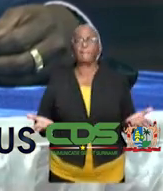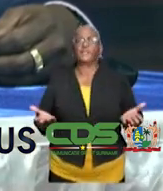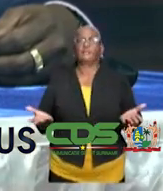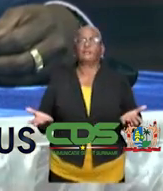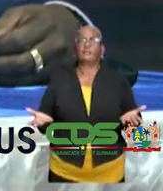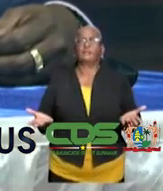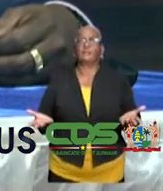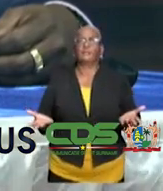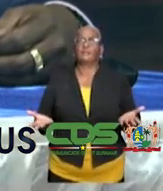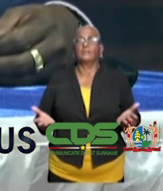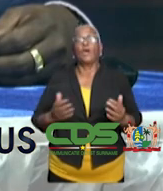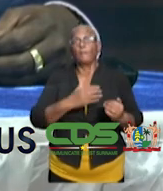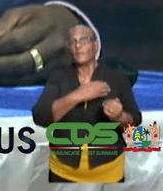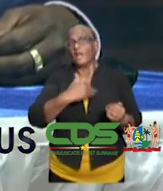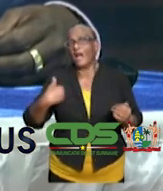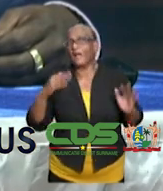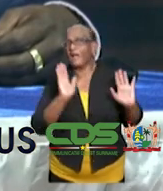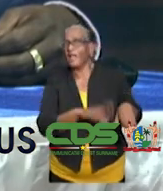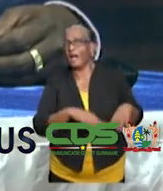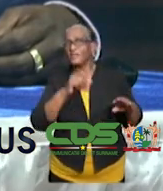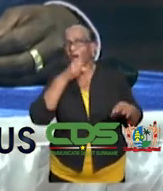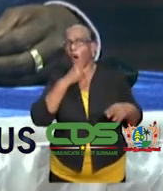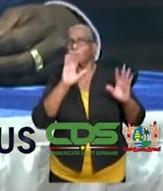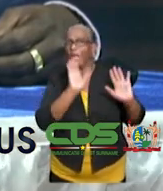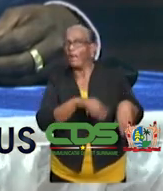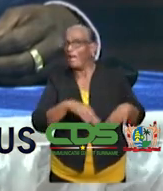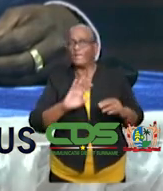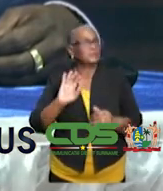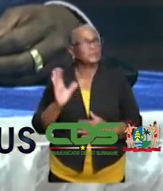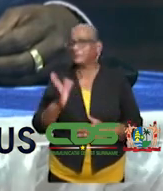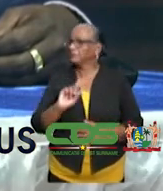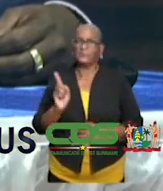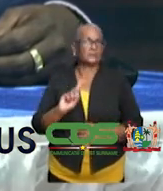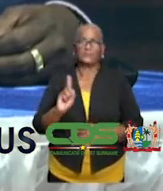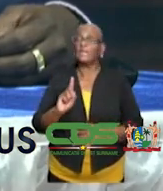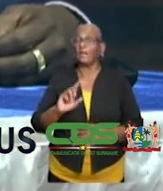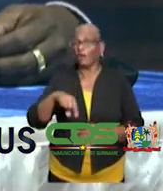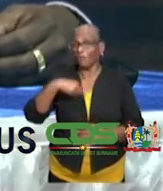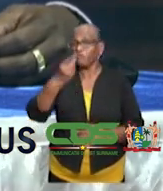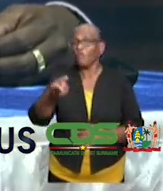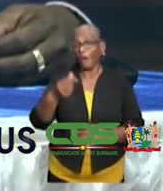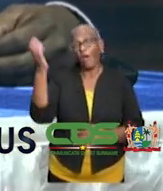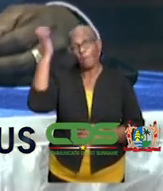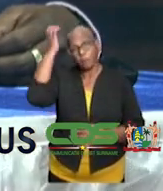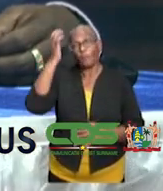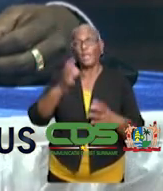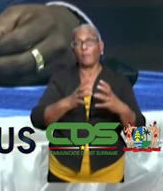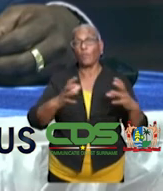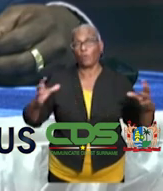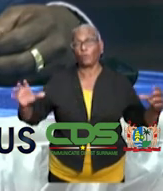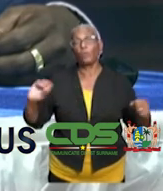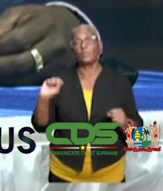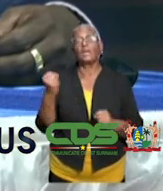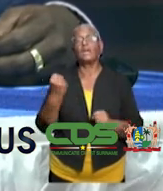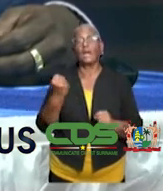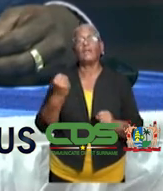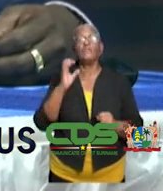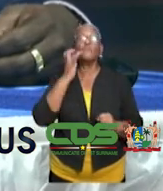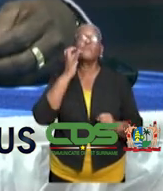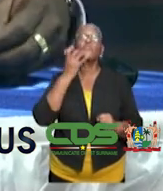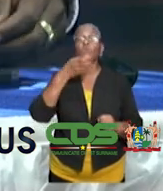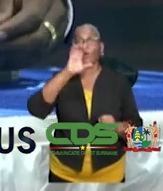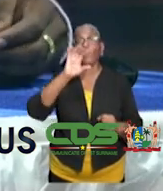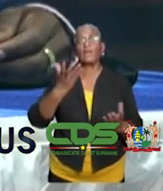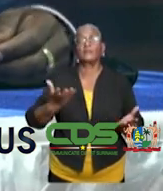langer uitstellen, ja, dat kan desastreuze gevolgen hebben voor onze